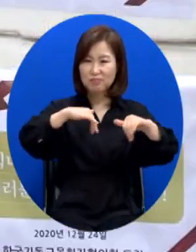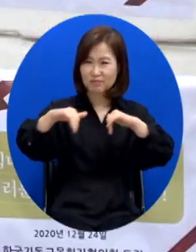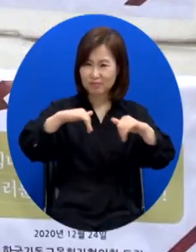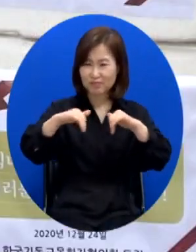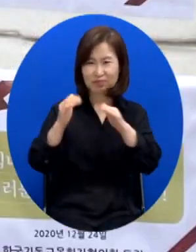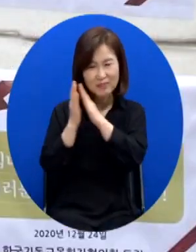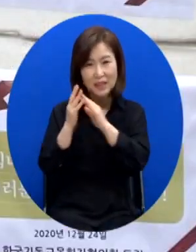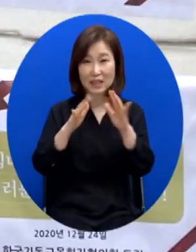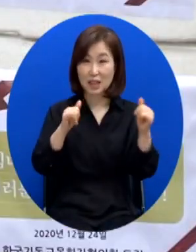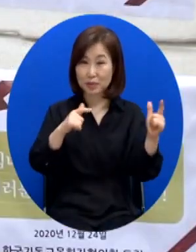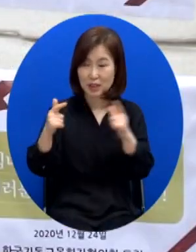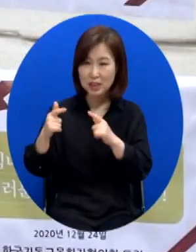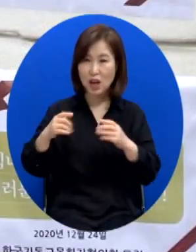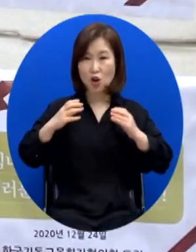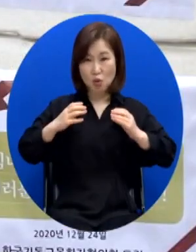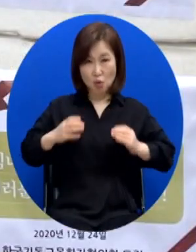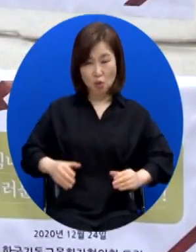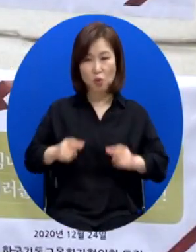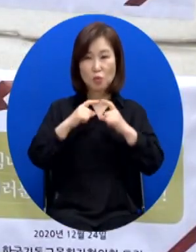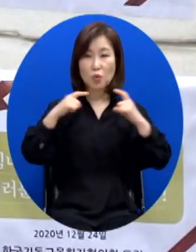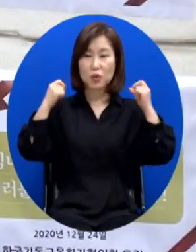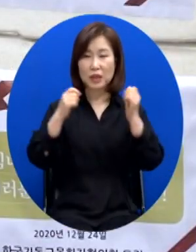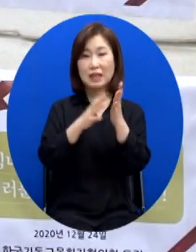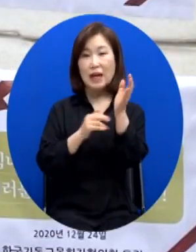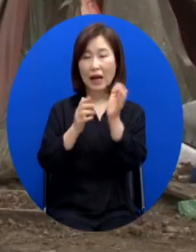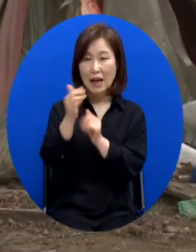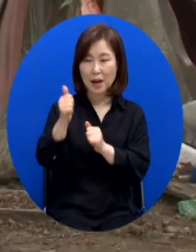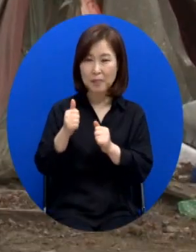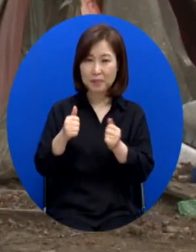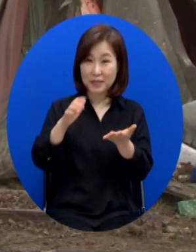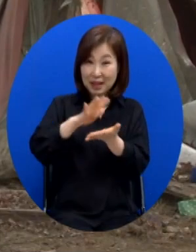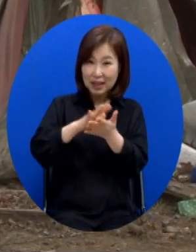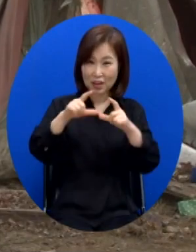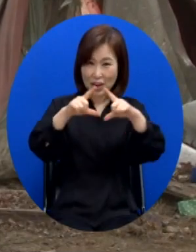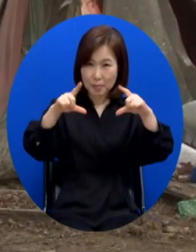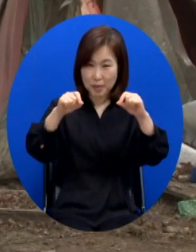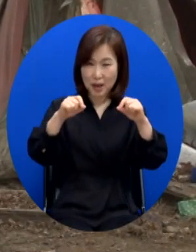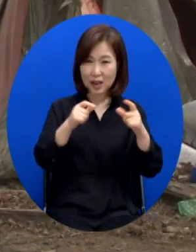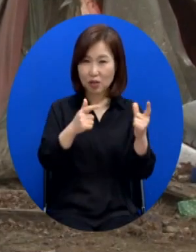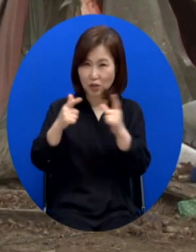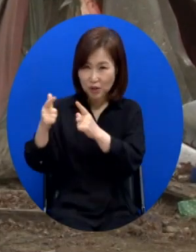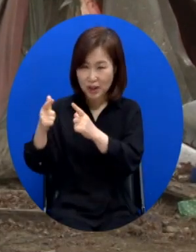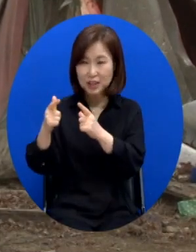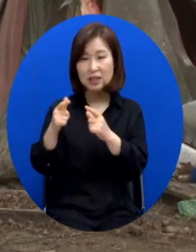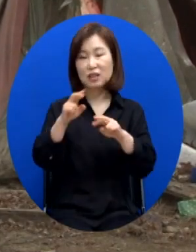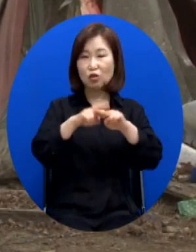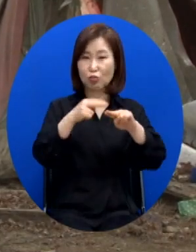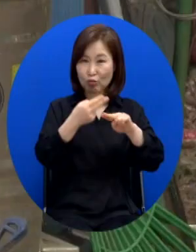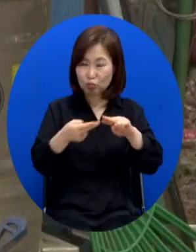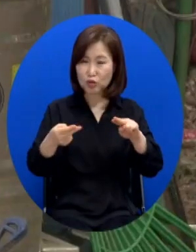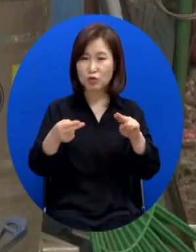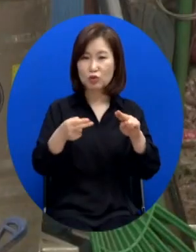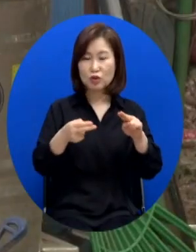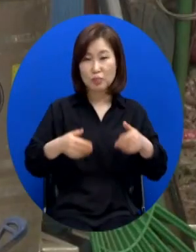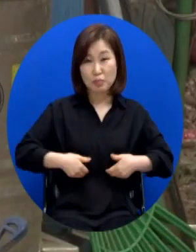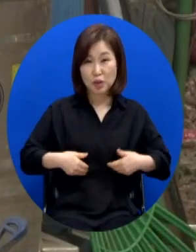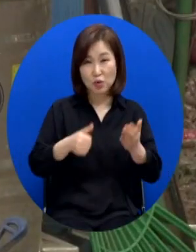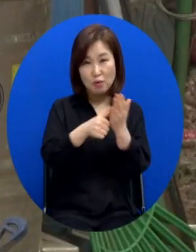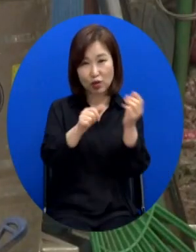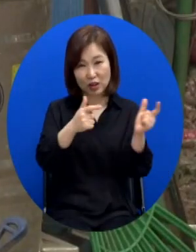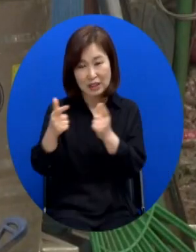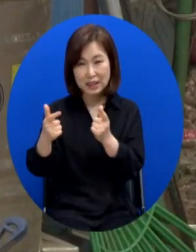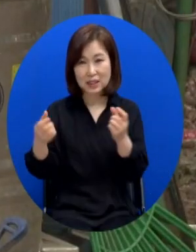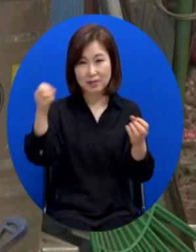박스에는 내복, 목도리, 장갑, 핫팩 등 방한용품과 마스크, 또 식품 등 생필품이